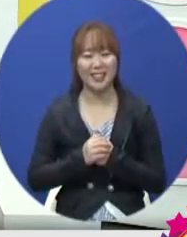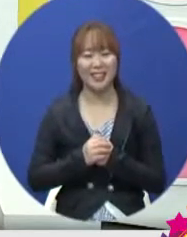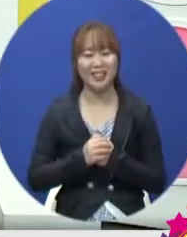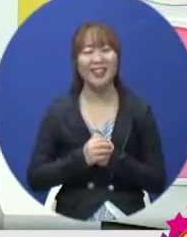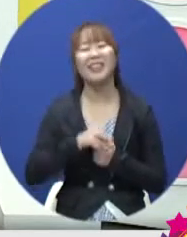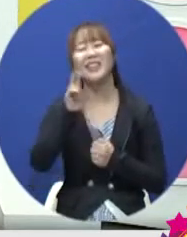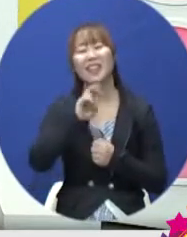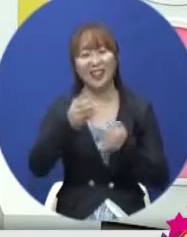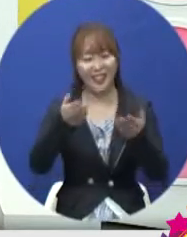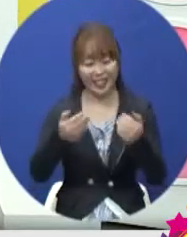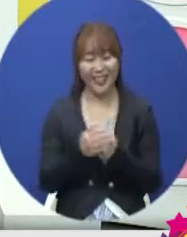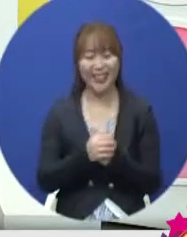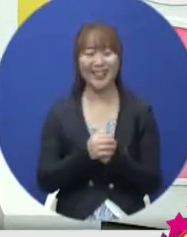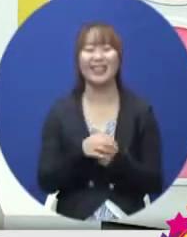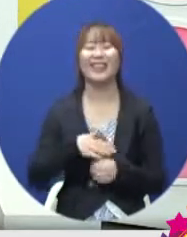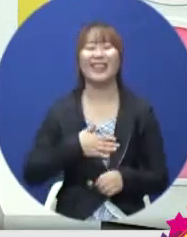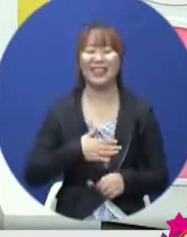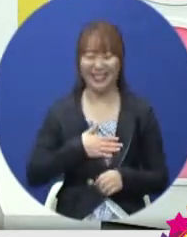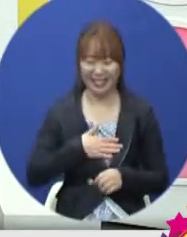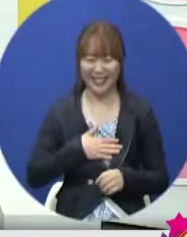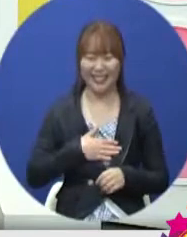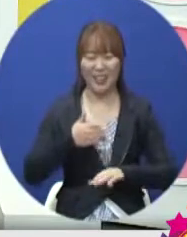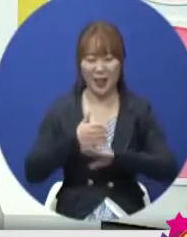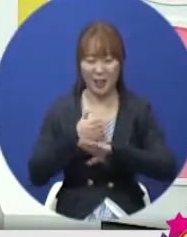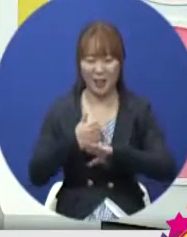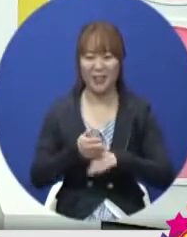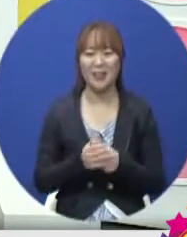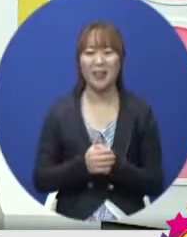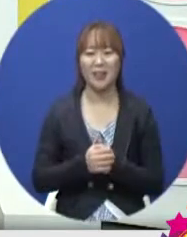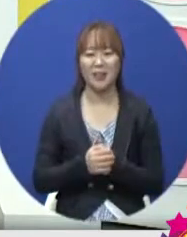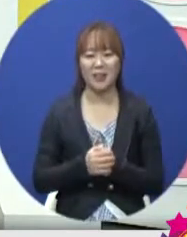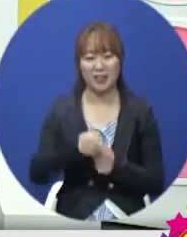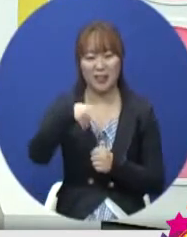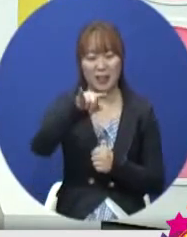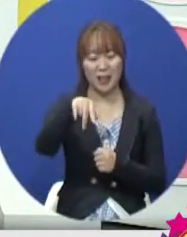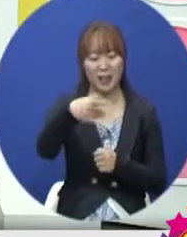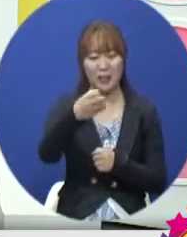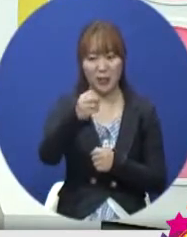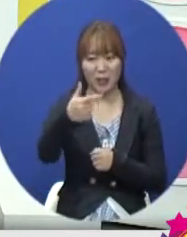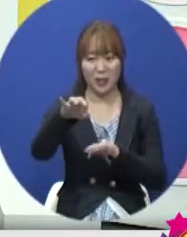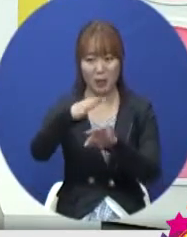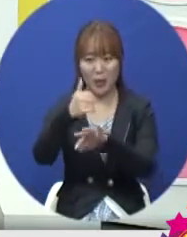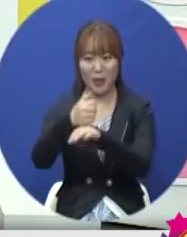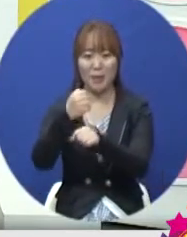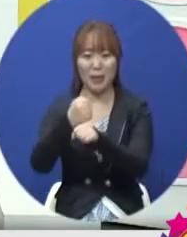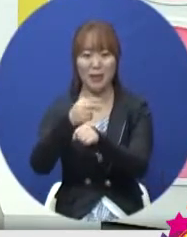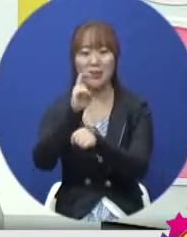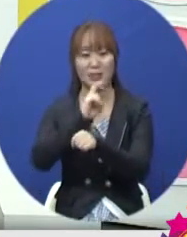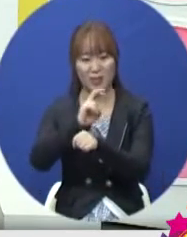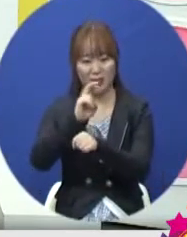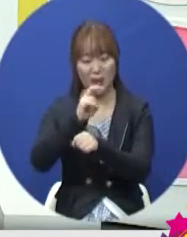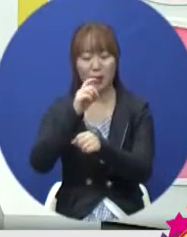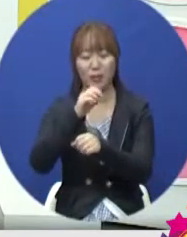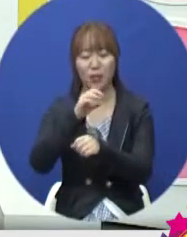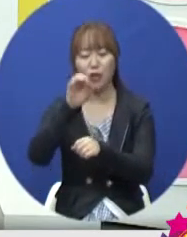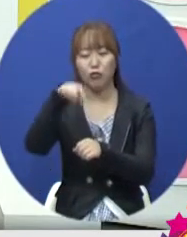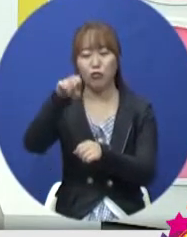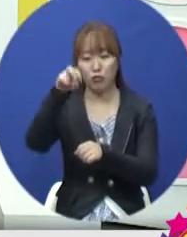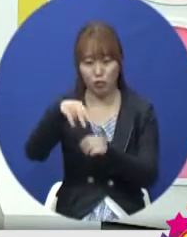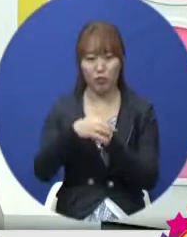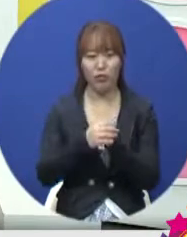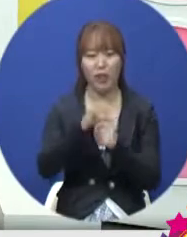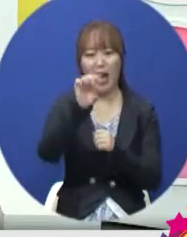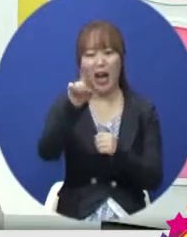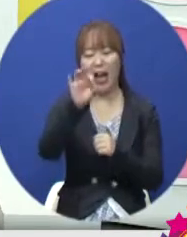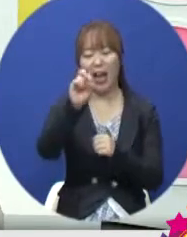주실 노래해 주실 거예요? 그럼요. 고맙습니다. 세종대왕께서 네. 만드신 우유는 네. 아야 어요